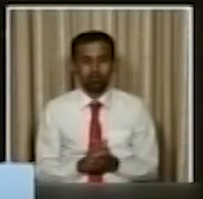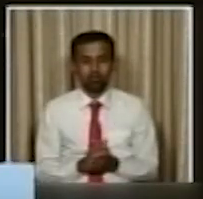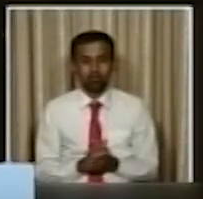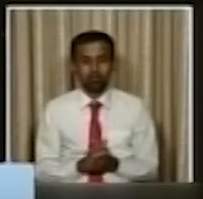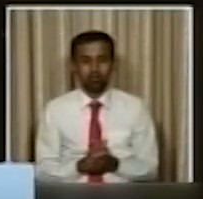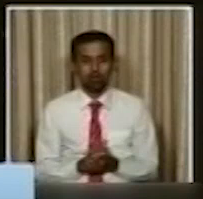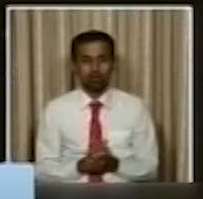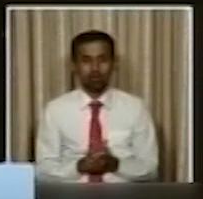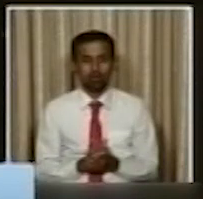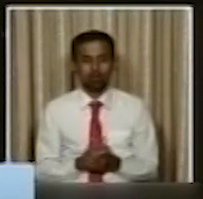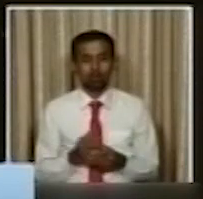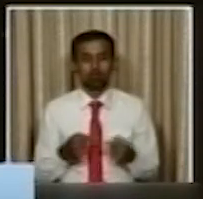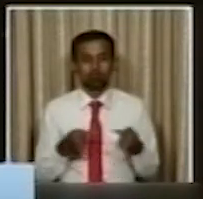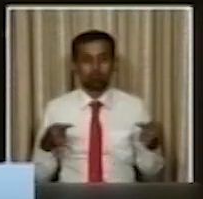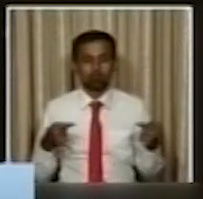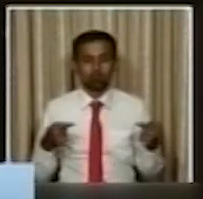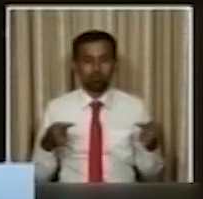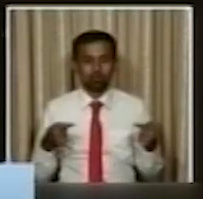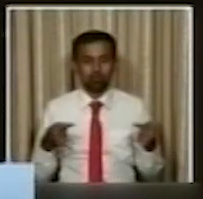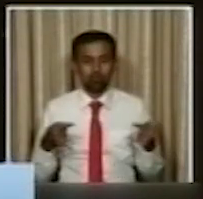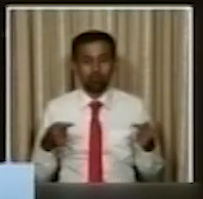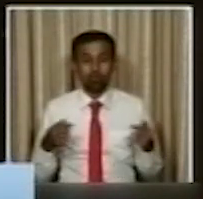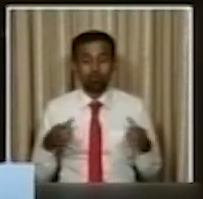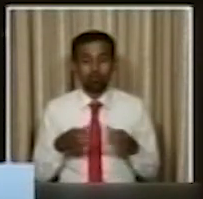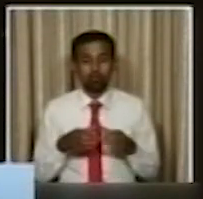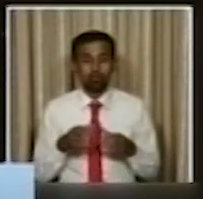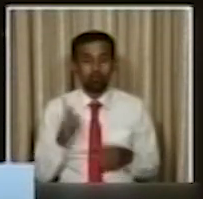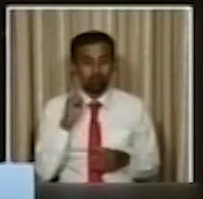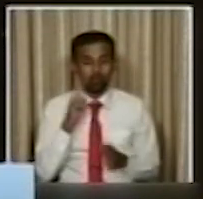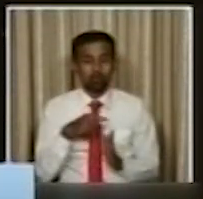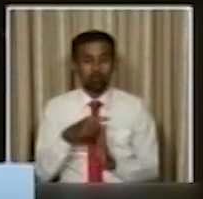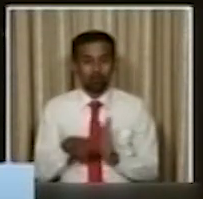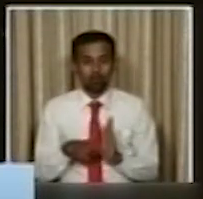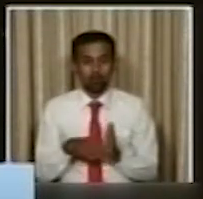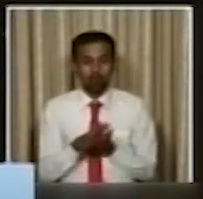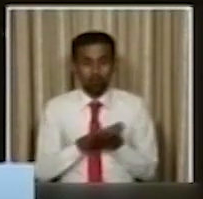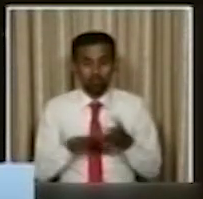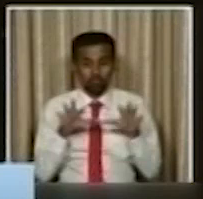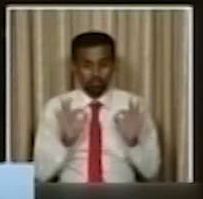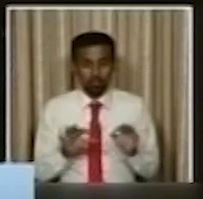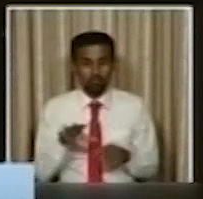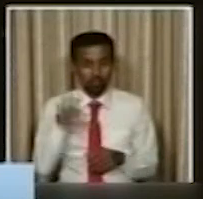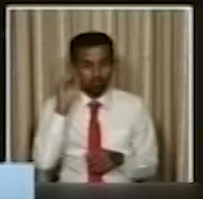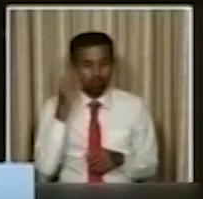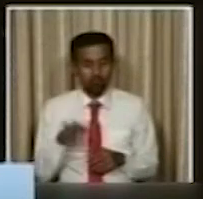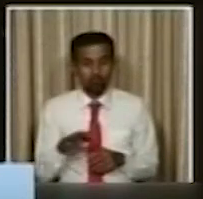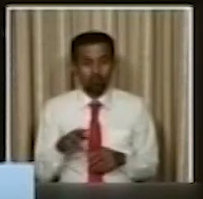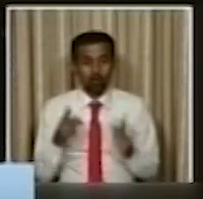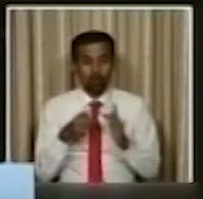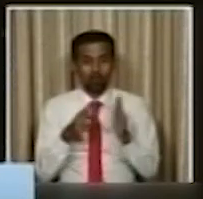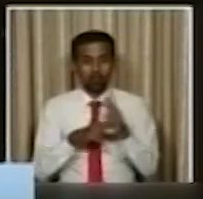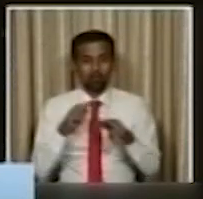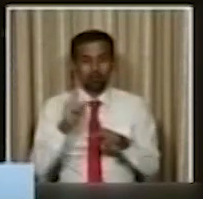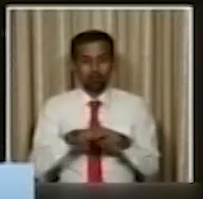விக்ரமசிங்கே அவர்கள், நாடு போய்கொண்டிருக்கின்ற நிலைமை மிக மோசமானது, IMF-இடம் நாம் கட்டாயம் சென்றாக வேண்டும், நீங்கள் அவ்வாறு செல்லவில்லையாக